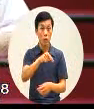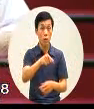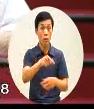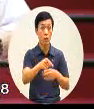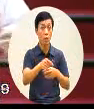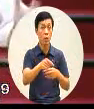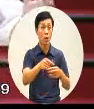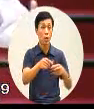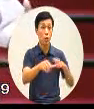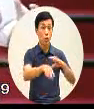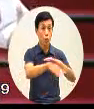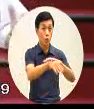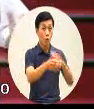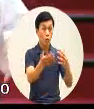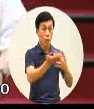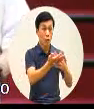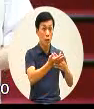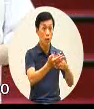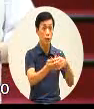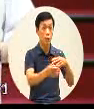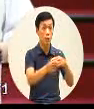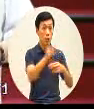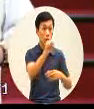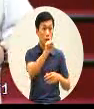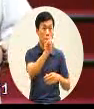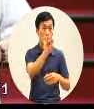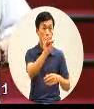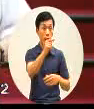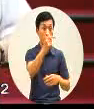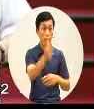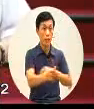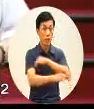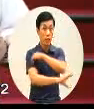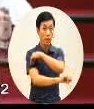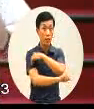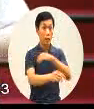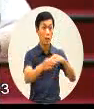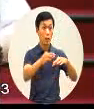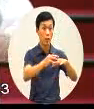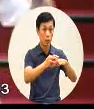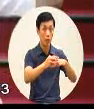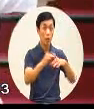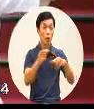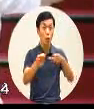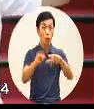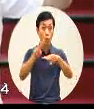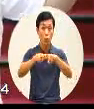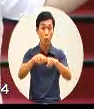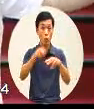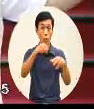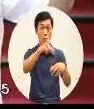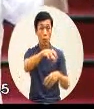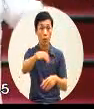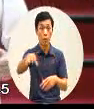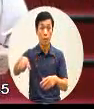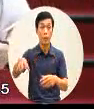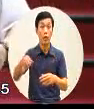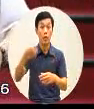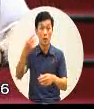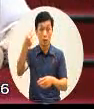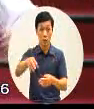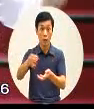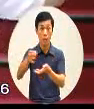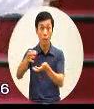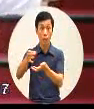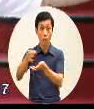呐、啊，以这100亿做基金，以把公共设施取得之后，再卖给我们建